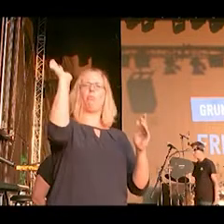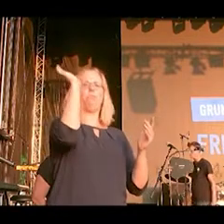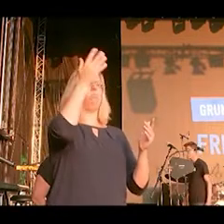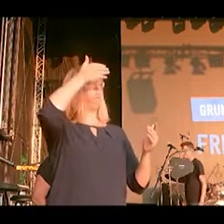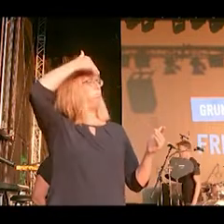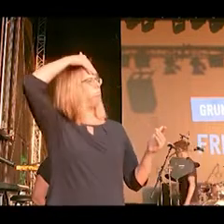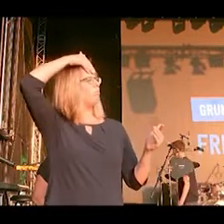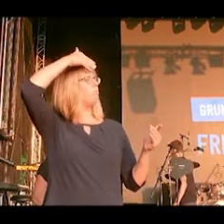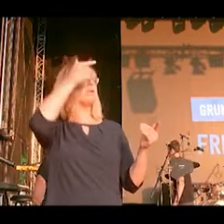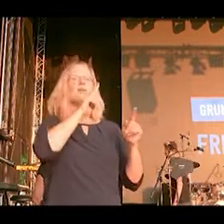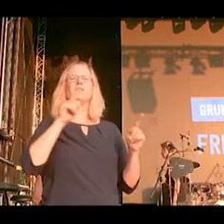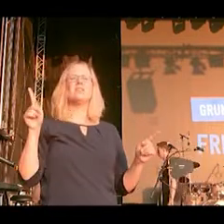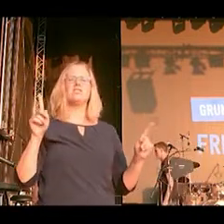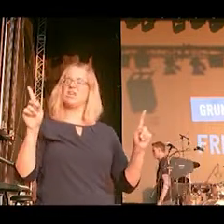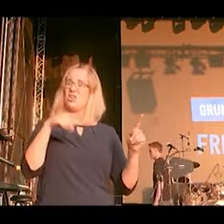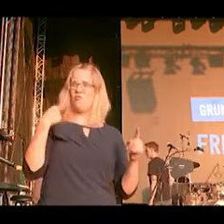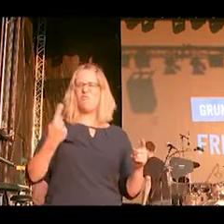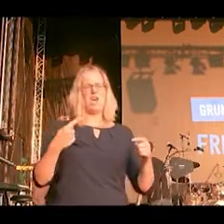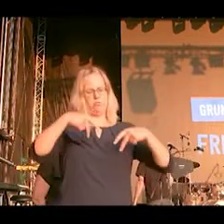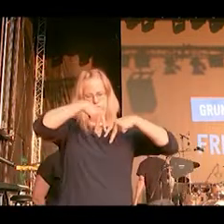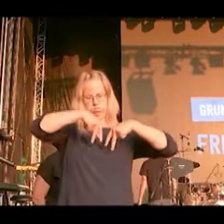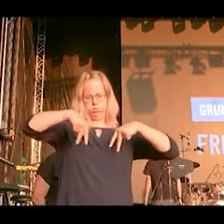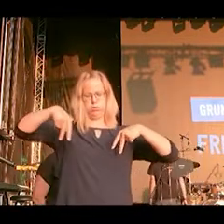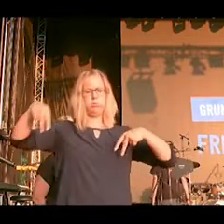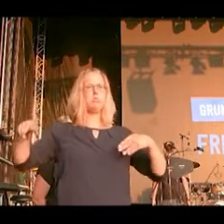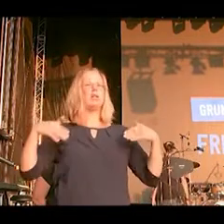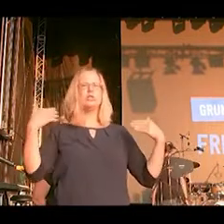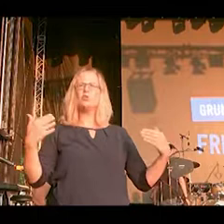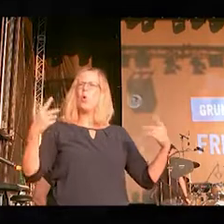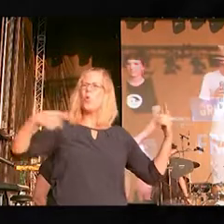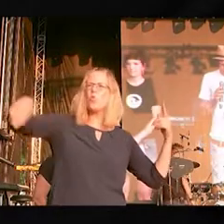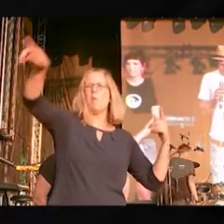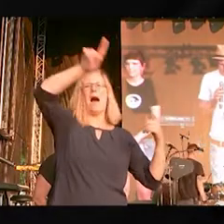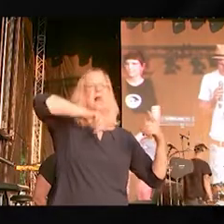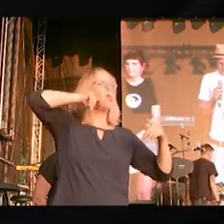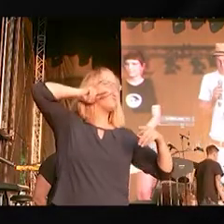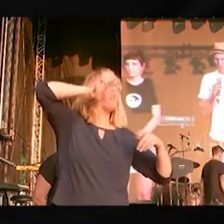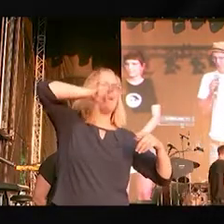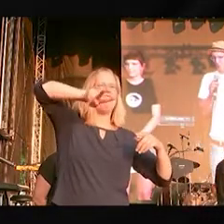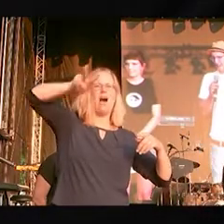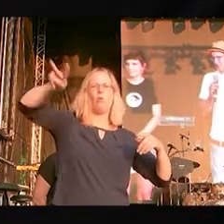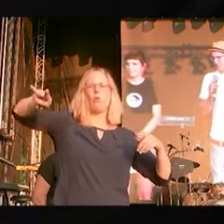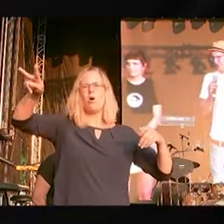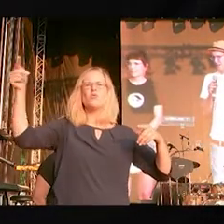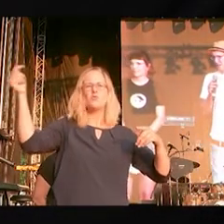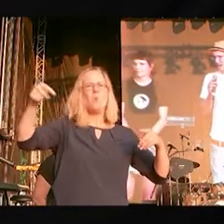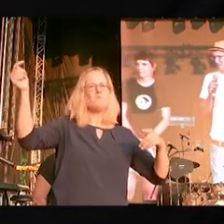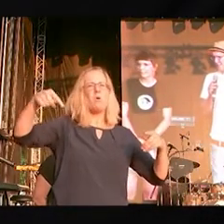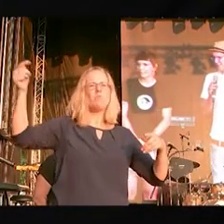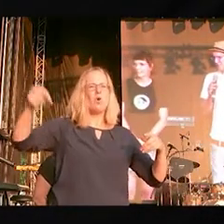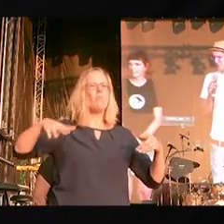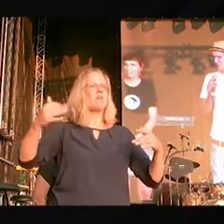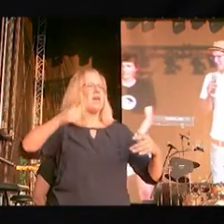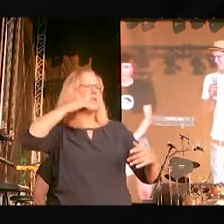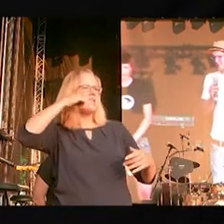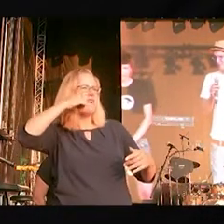stehen, wächst der Überwachungsdruck gegen jede und jeden seit Jahren. Die Speicherung aller